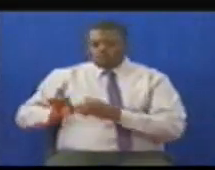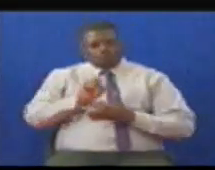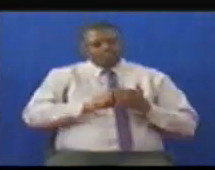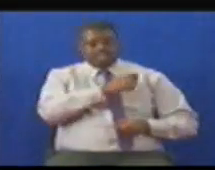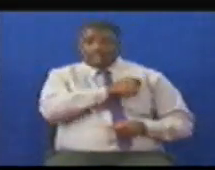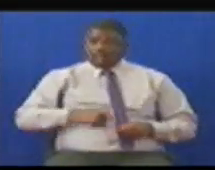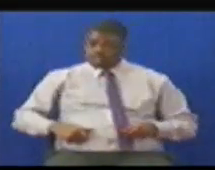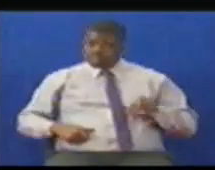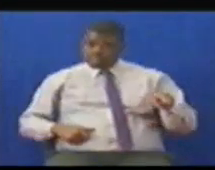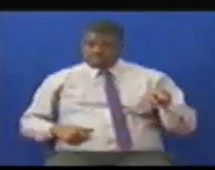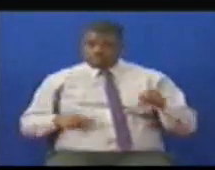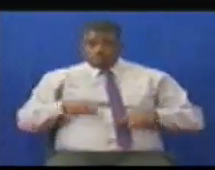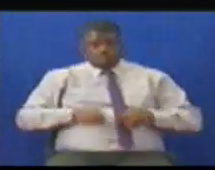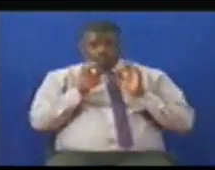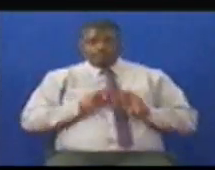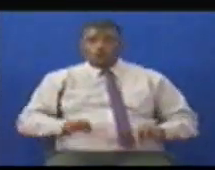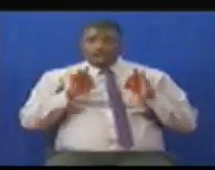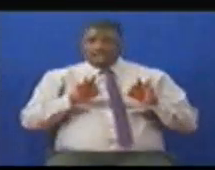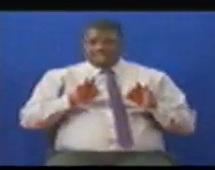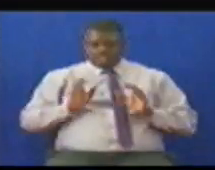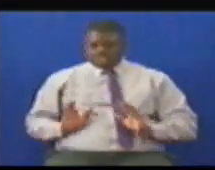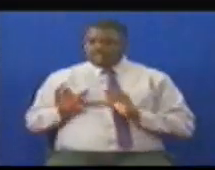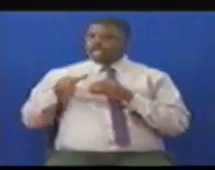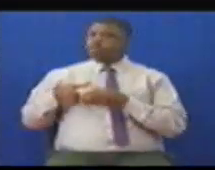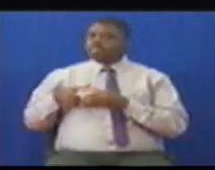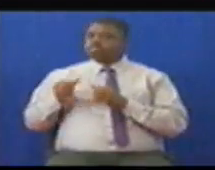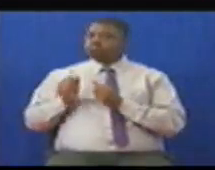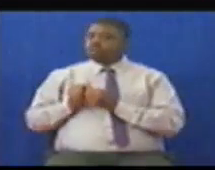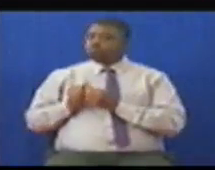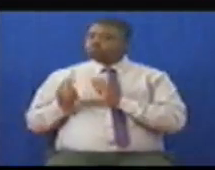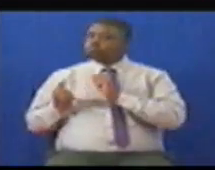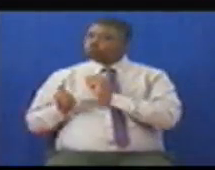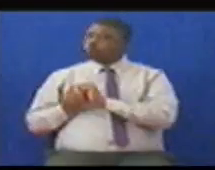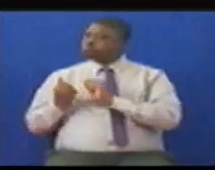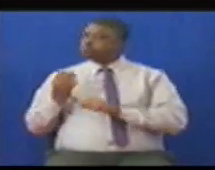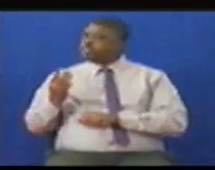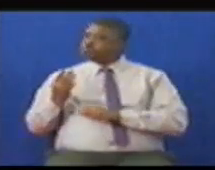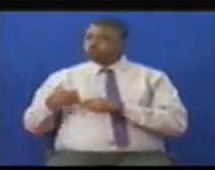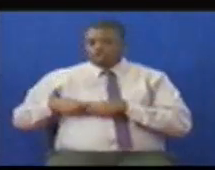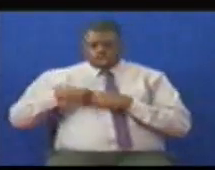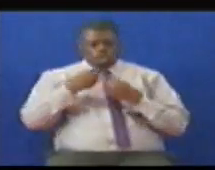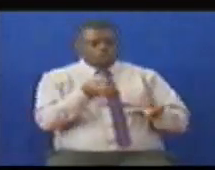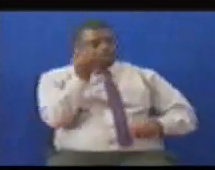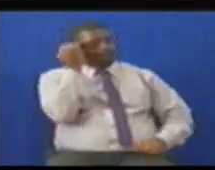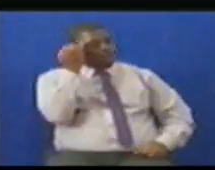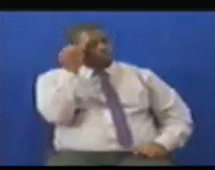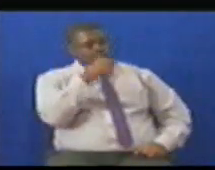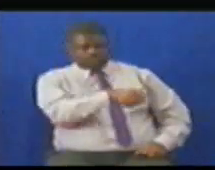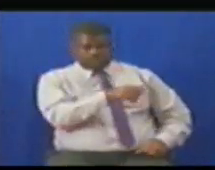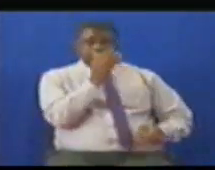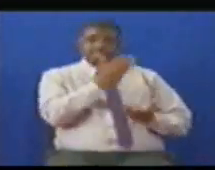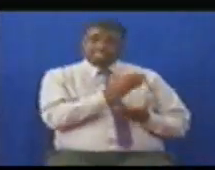2020, kamati ilitoa maoni na ushauri katika mambo 13 kwa lengo la kuhakikisha bajeti hiyo inatekelezwa kwa